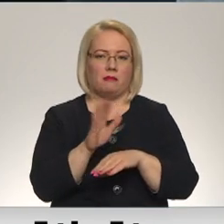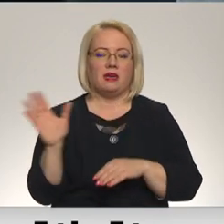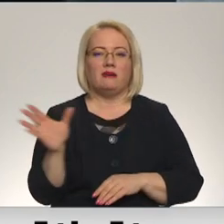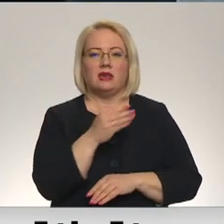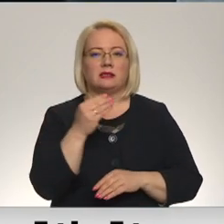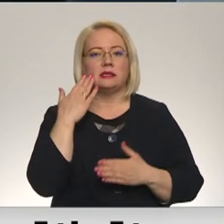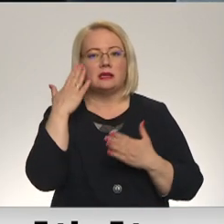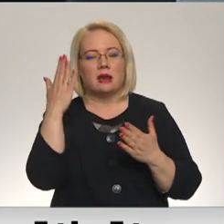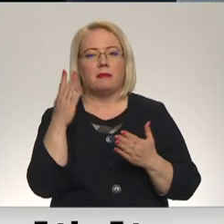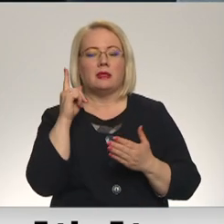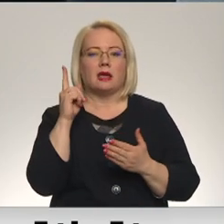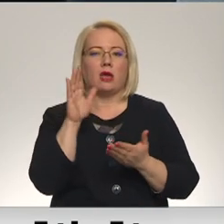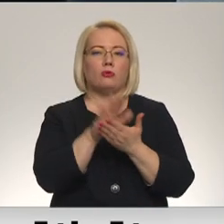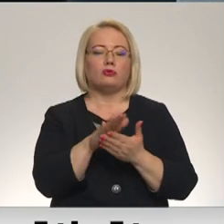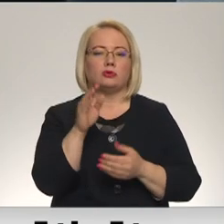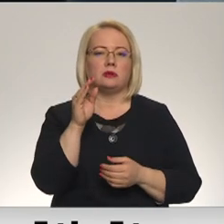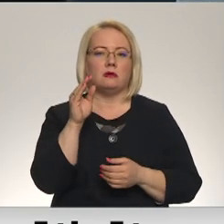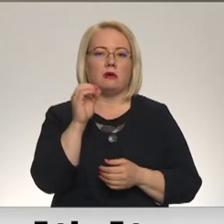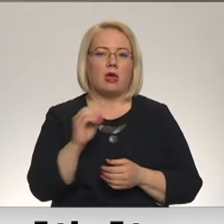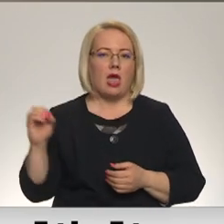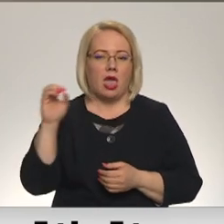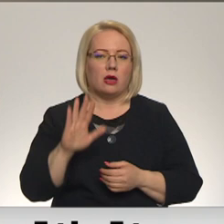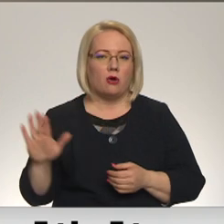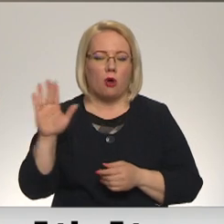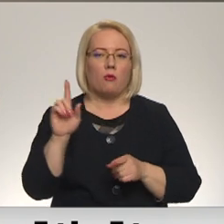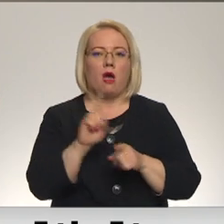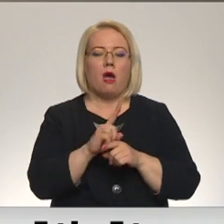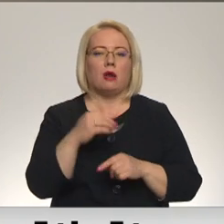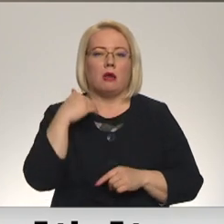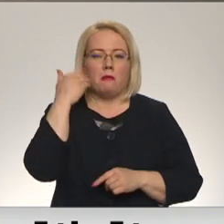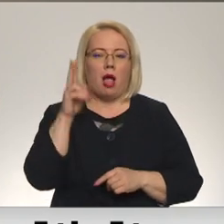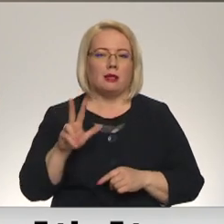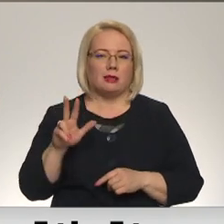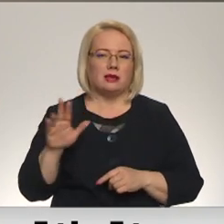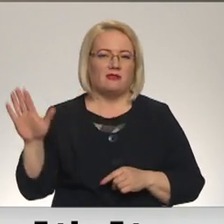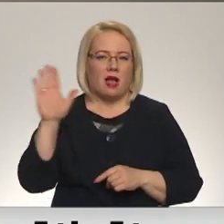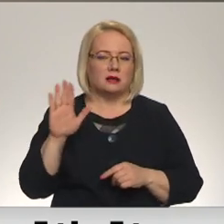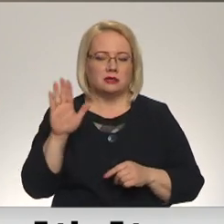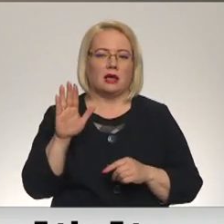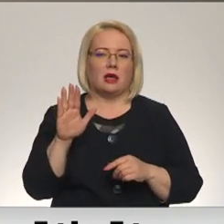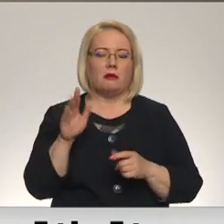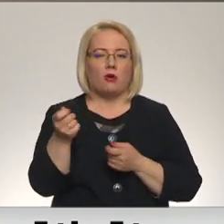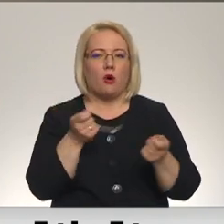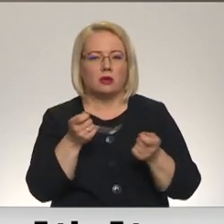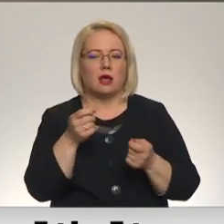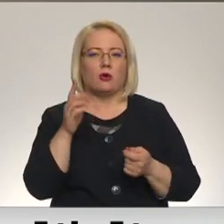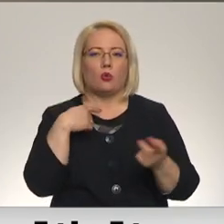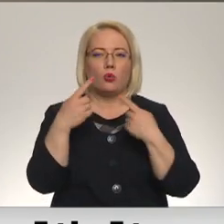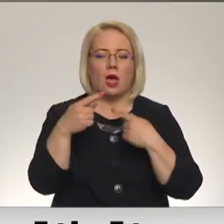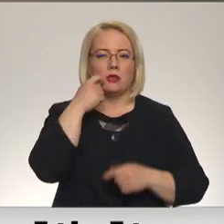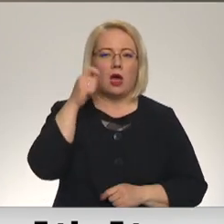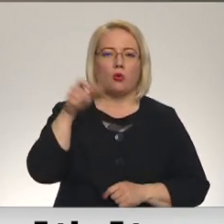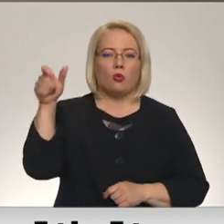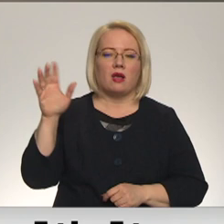visas cerības tikai uz Eiropu, bet arī, baltiešiem koordinējoties, mēģinam runāt ar Ukraiņiem, vai Ukraiņiem būtu